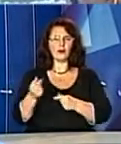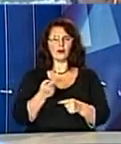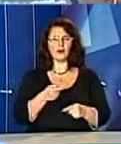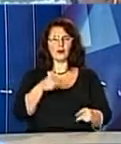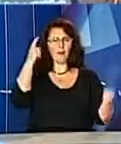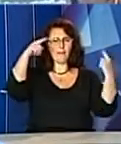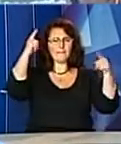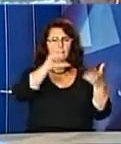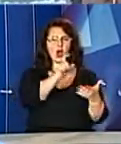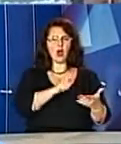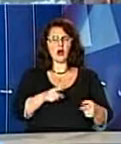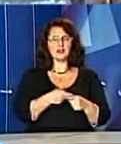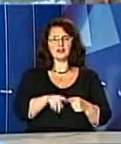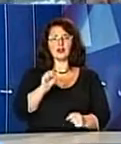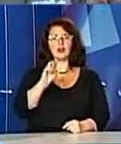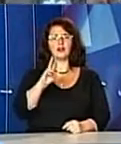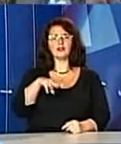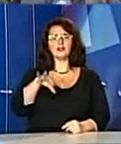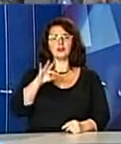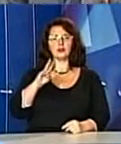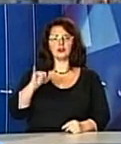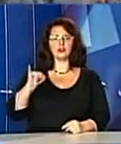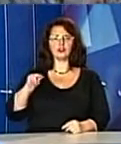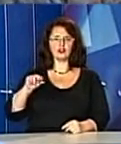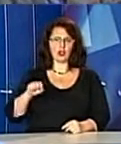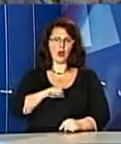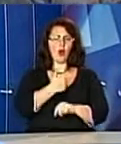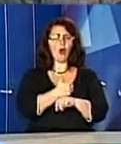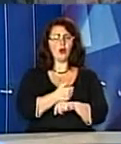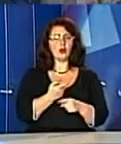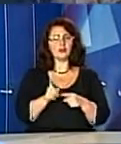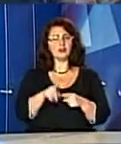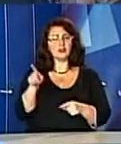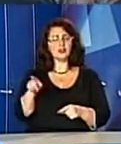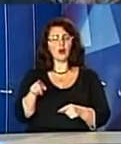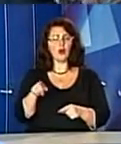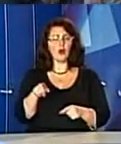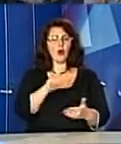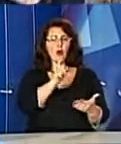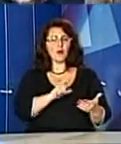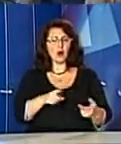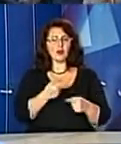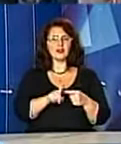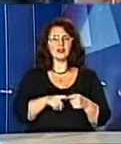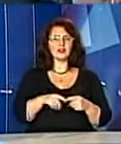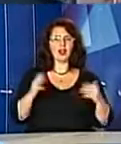Антонича. Головними ідеями його поезії, як ми знаємо, це